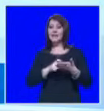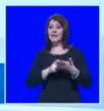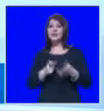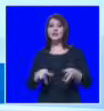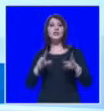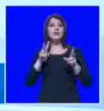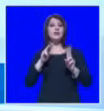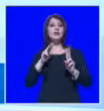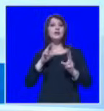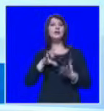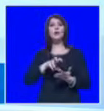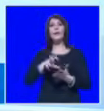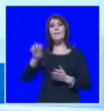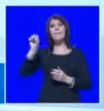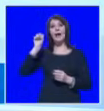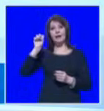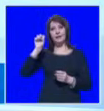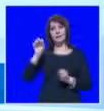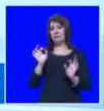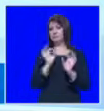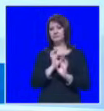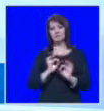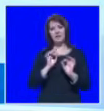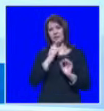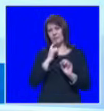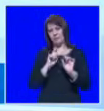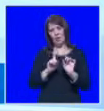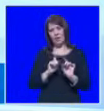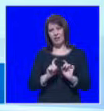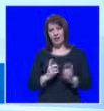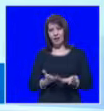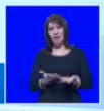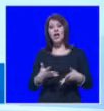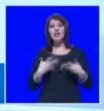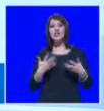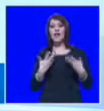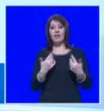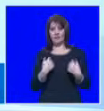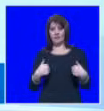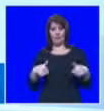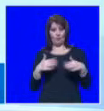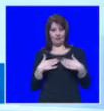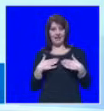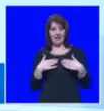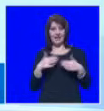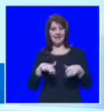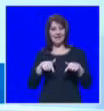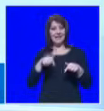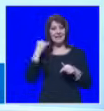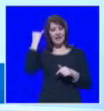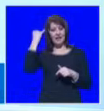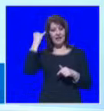органи. Така че там нямам абсолютно никакъв коментар. Желанието на нас като инициатори на тази идея е да я